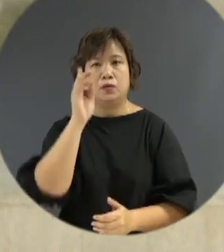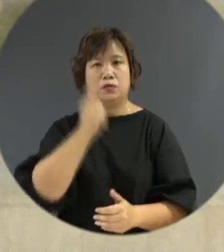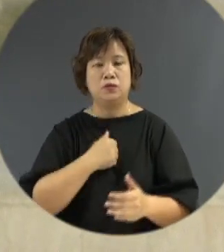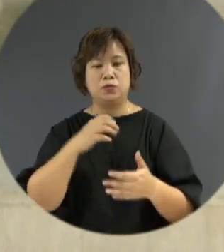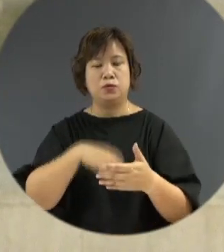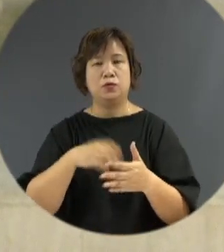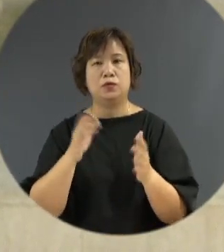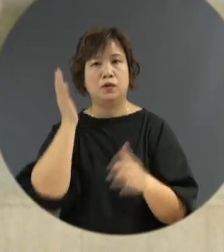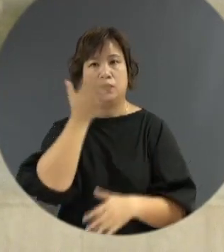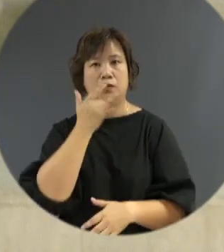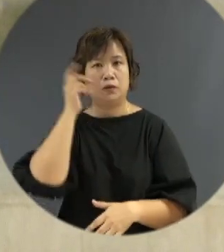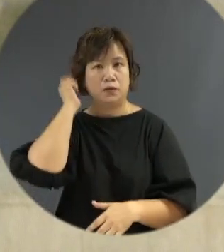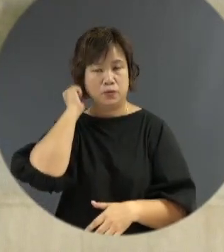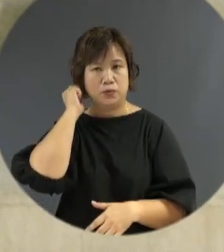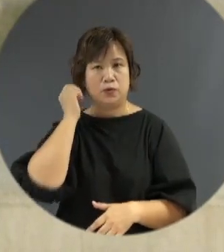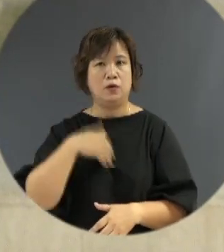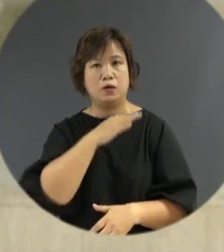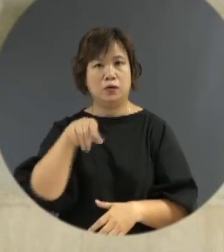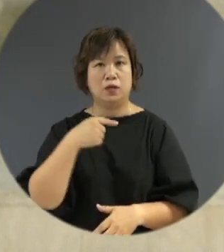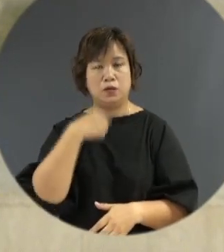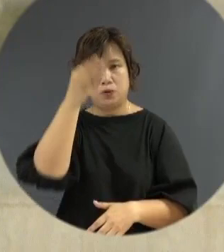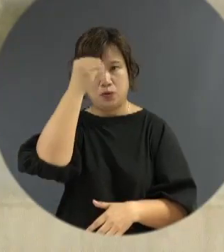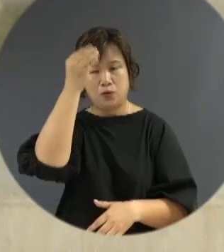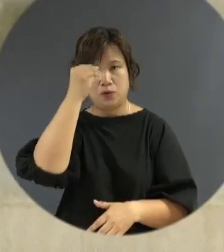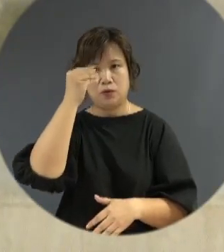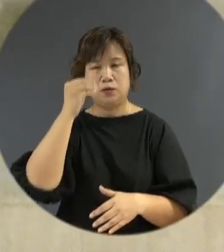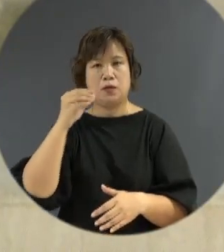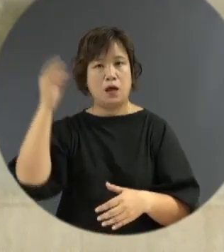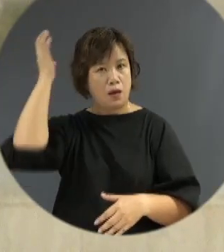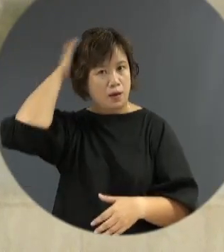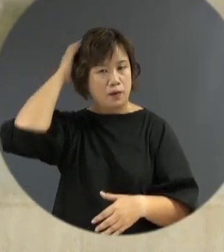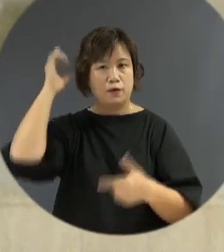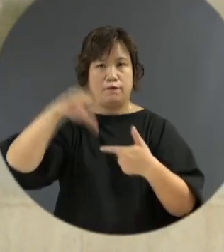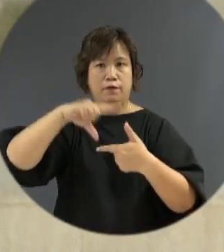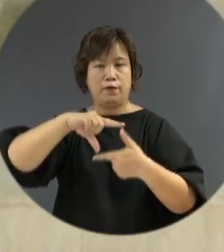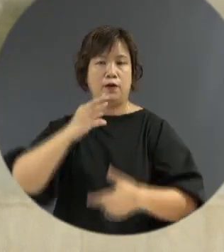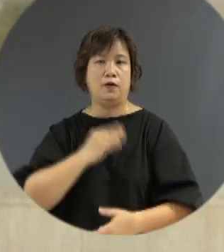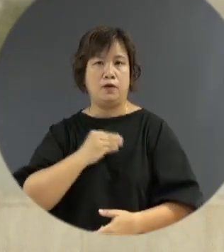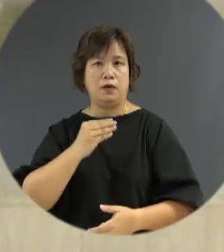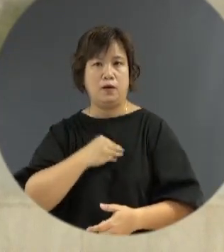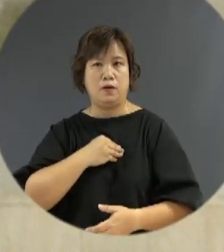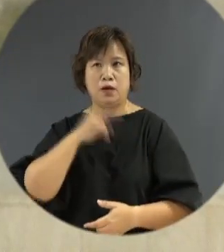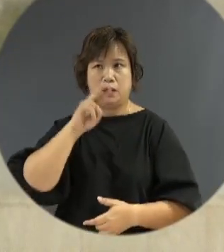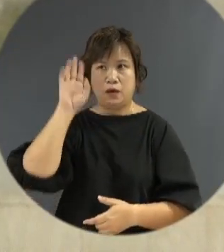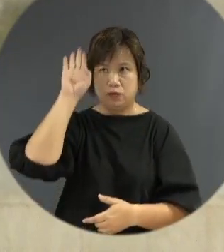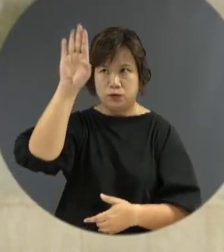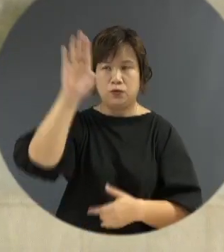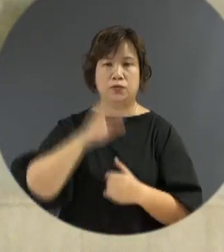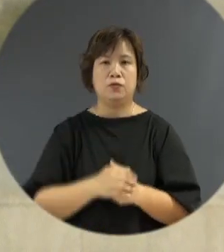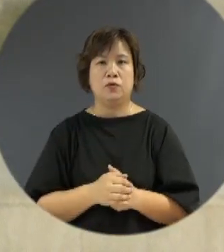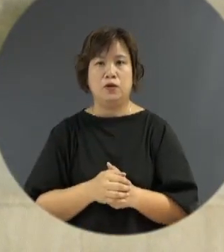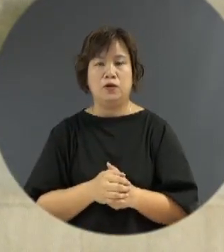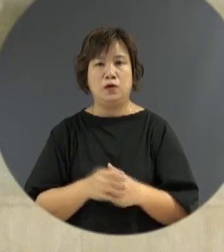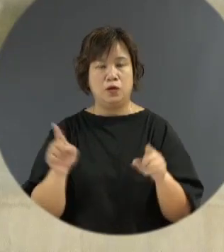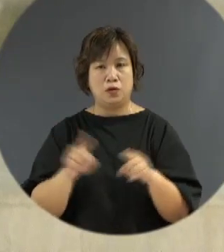妹，就让我们学习教宗方济各的虚怀若谷、高瞻远瞩和包